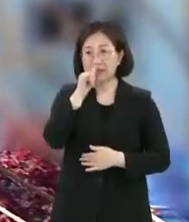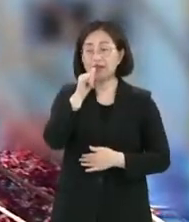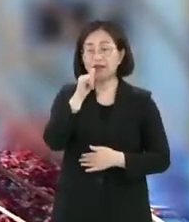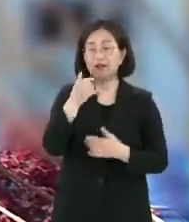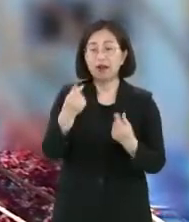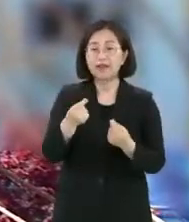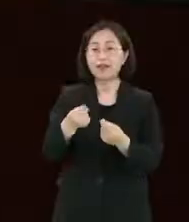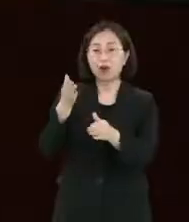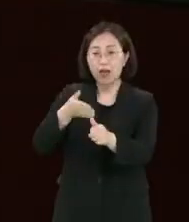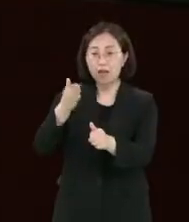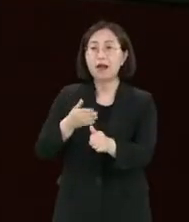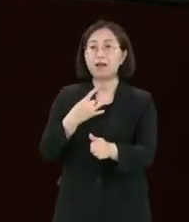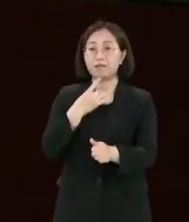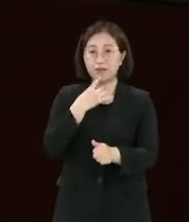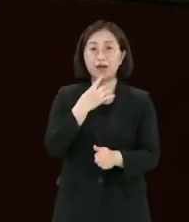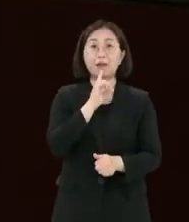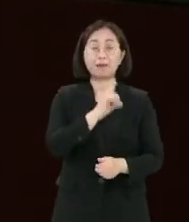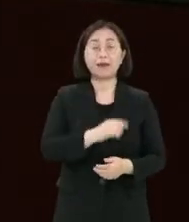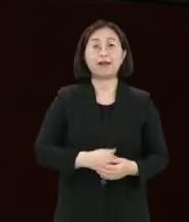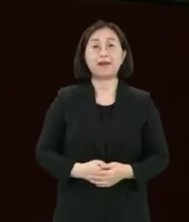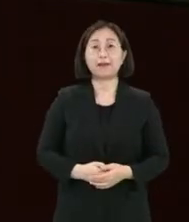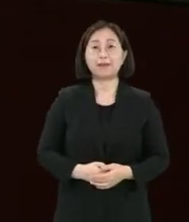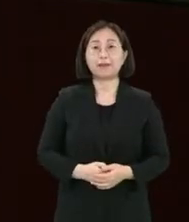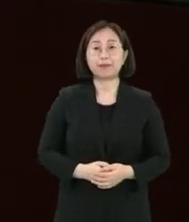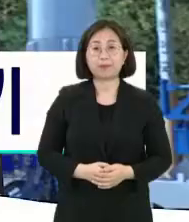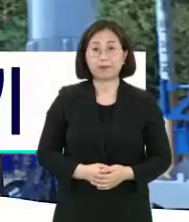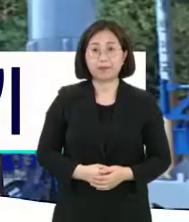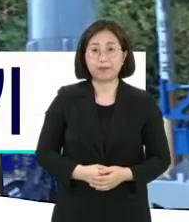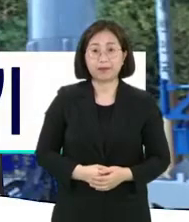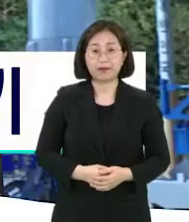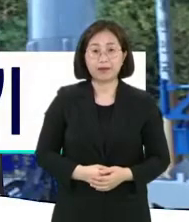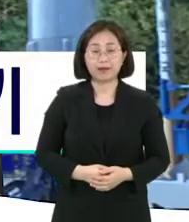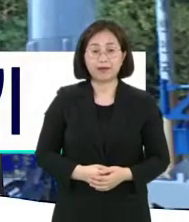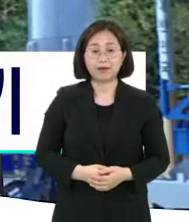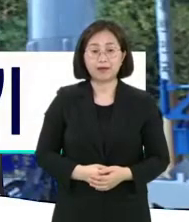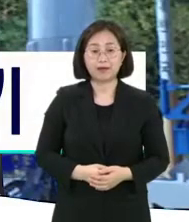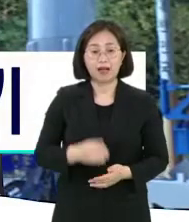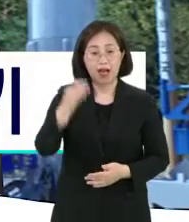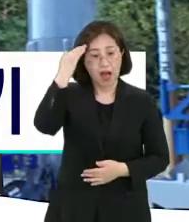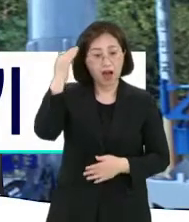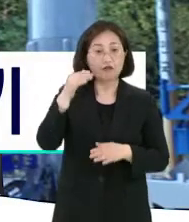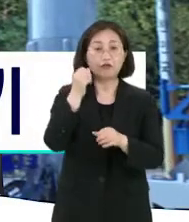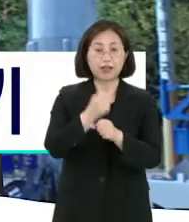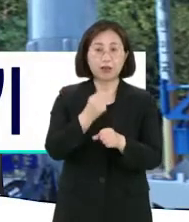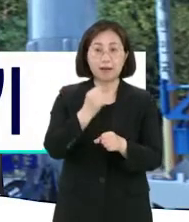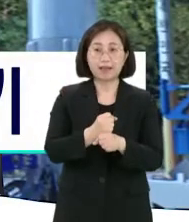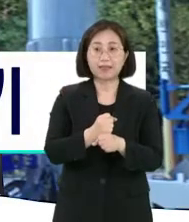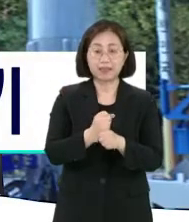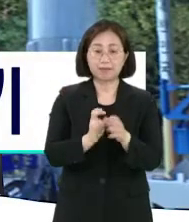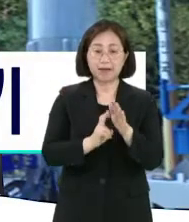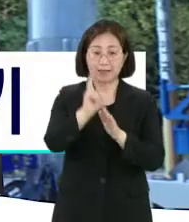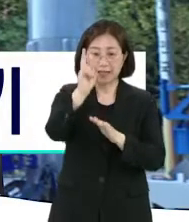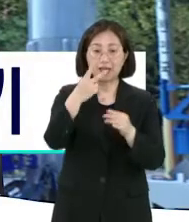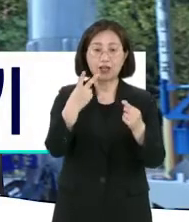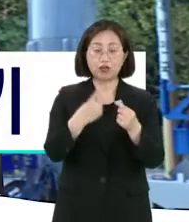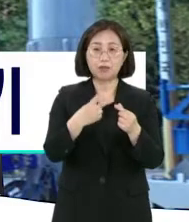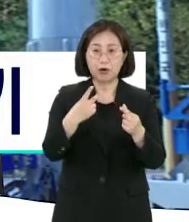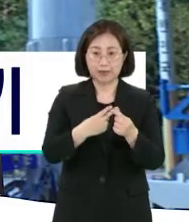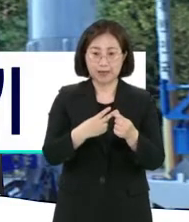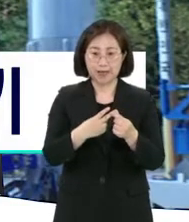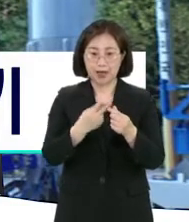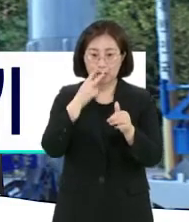권유한 것이라고 해명했습니다. 한국형 발사체 누리호의 두 번째 도전이